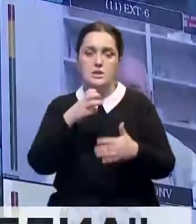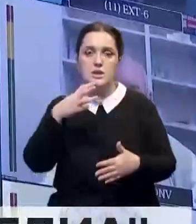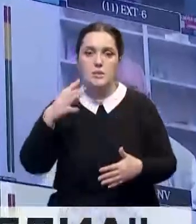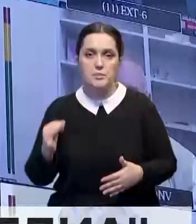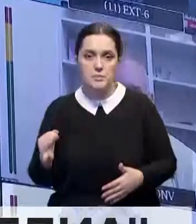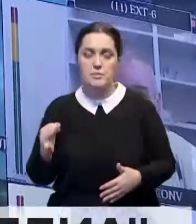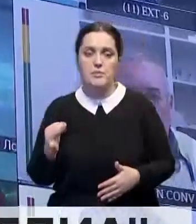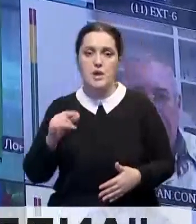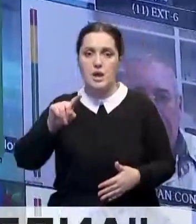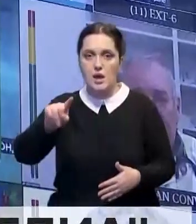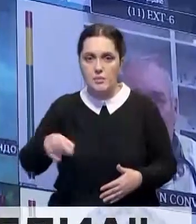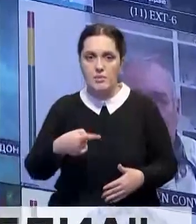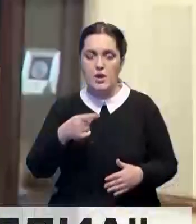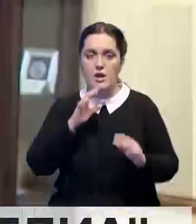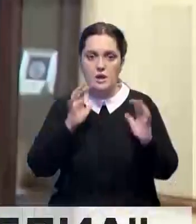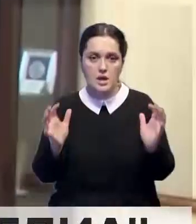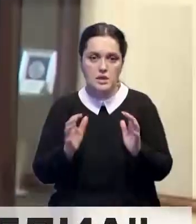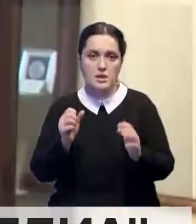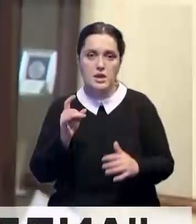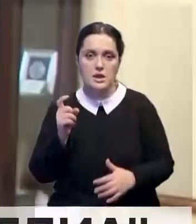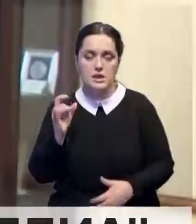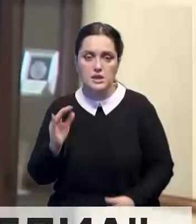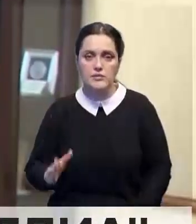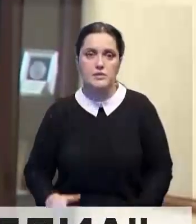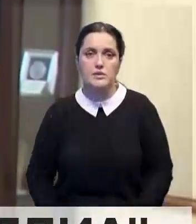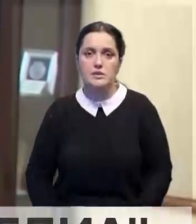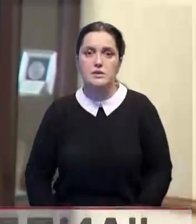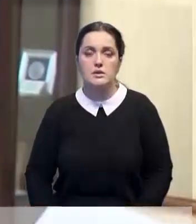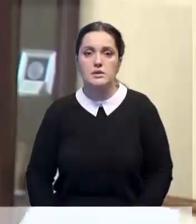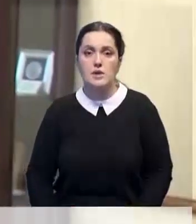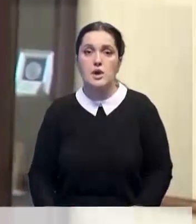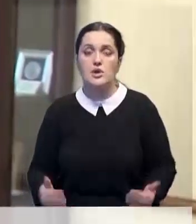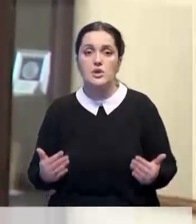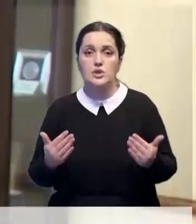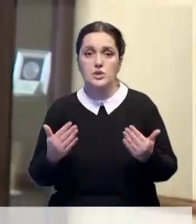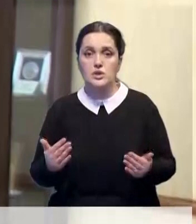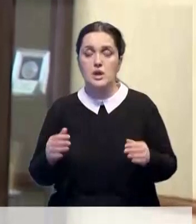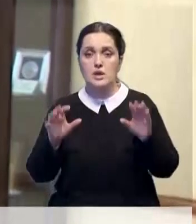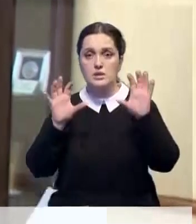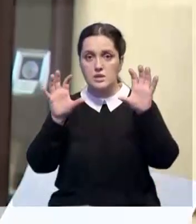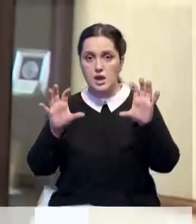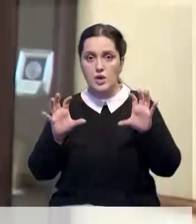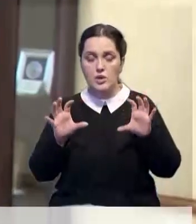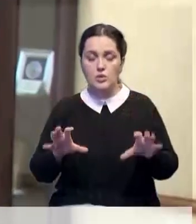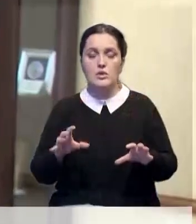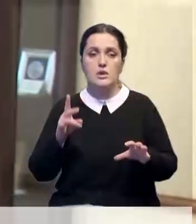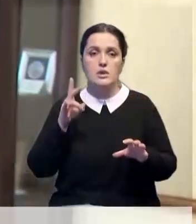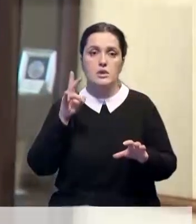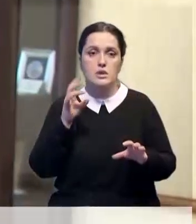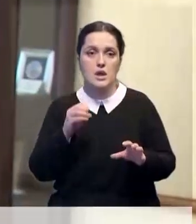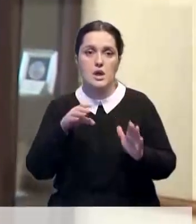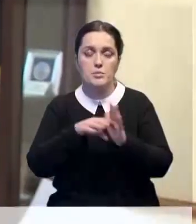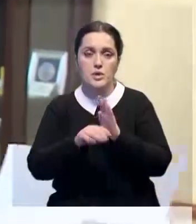свою очередь, обяжут хранить архивы. Сейчас по действующему закону определенный период времени не предусмотрен. В